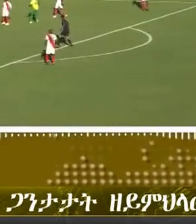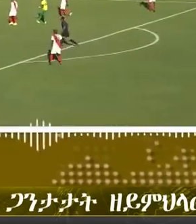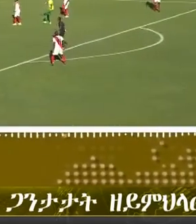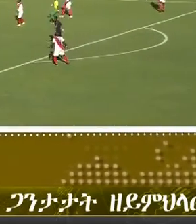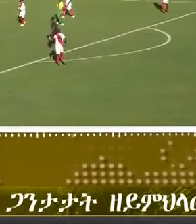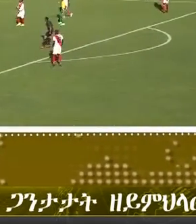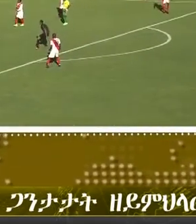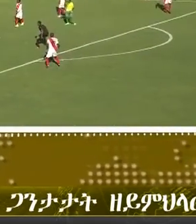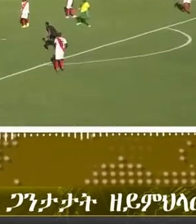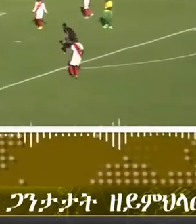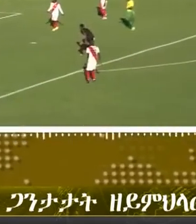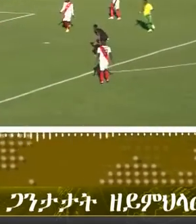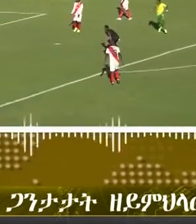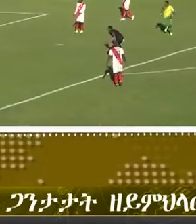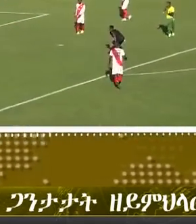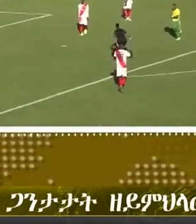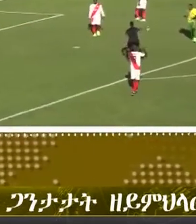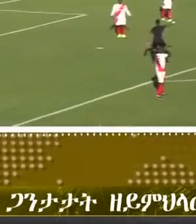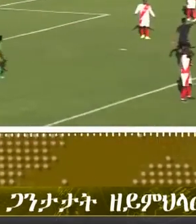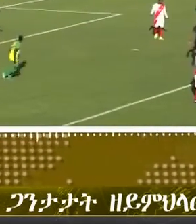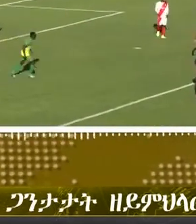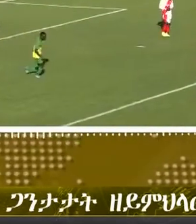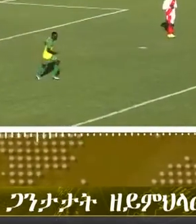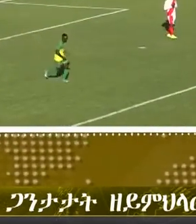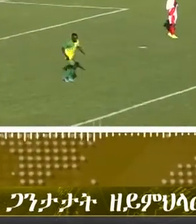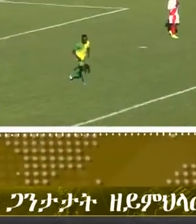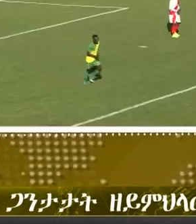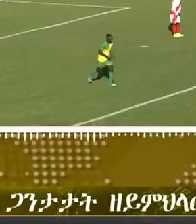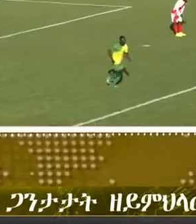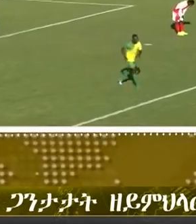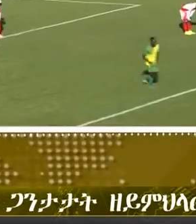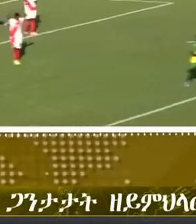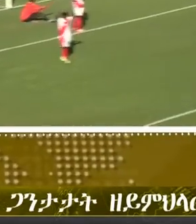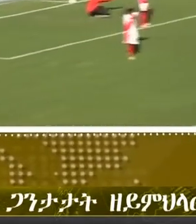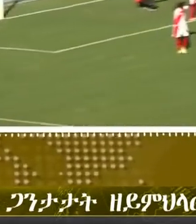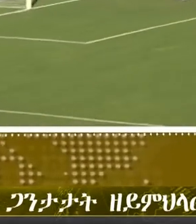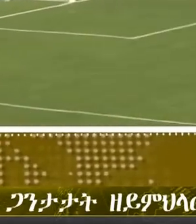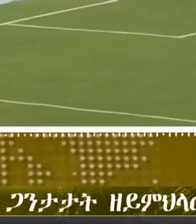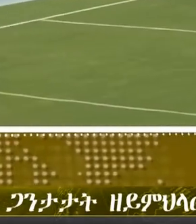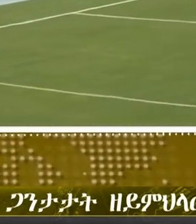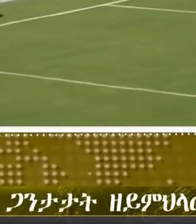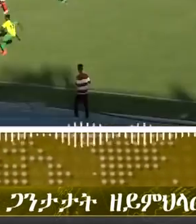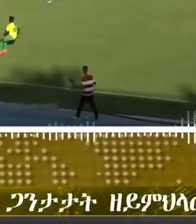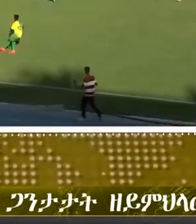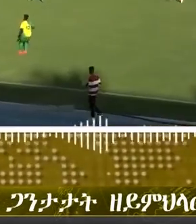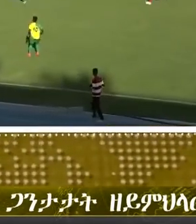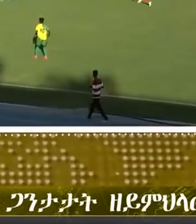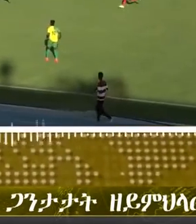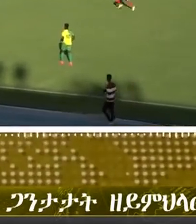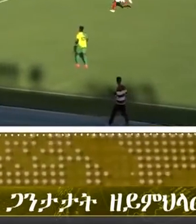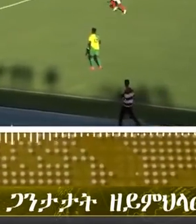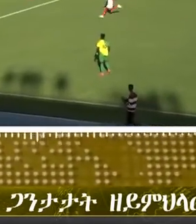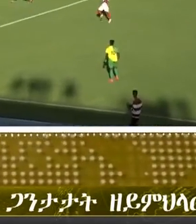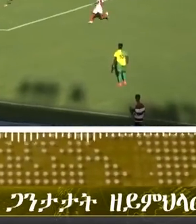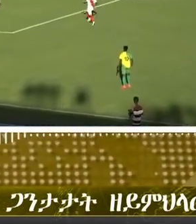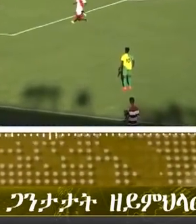کالو که همانا بزهات هگرافون استاد فعالو زی خدا منگ دلو ازی مالات ایت پیا منگ